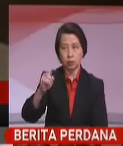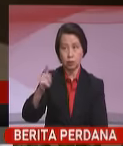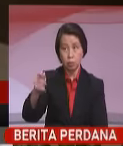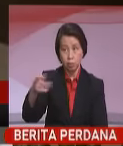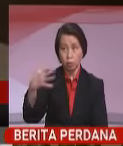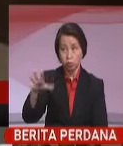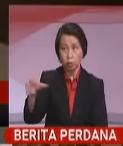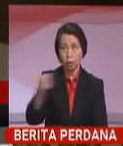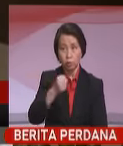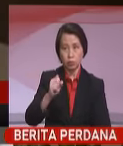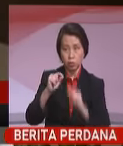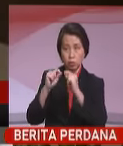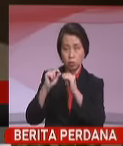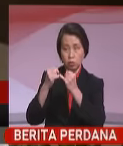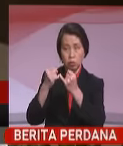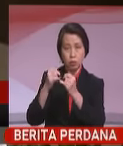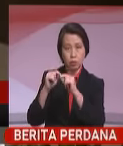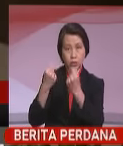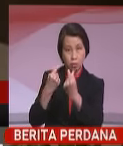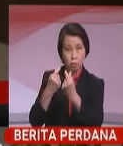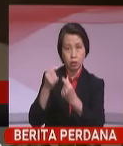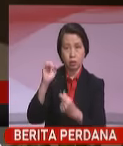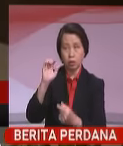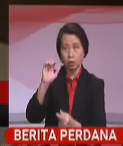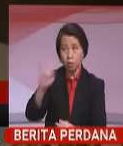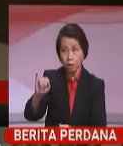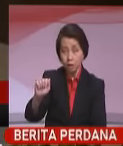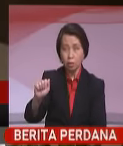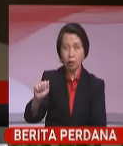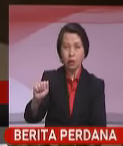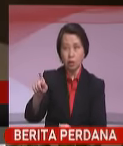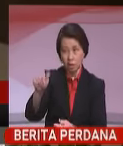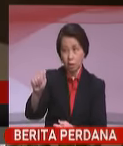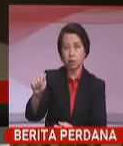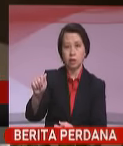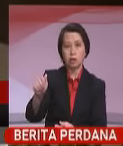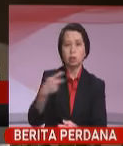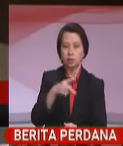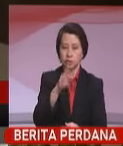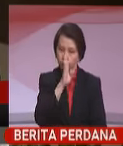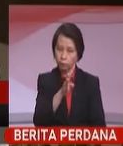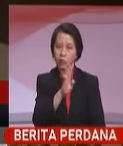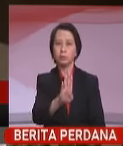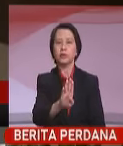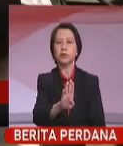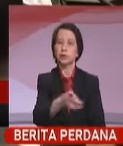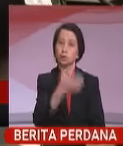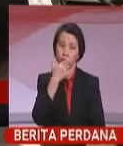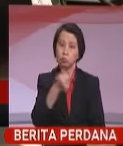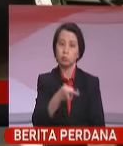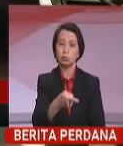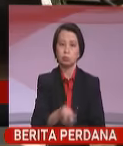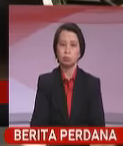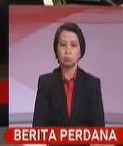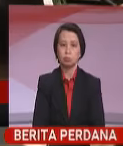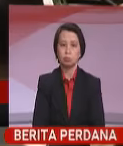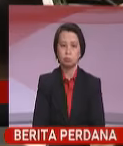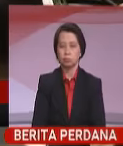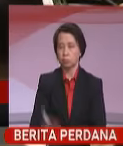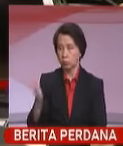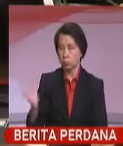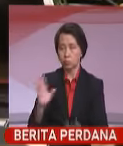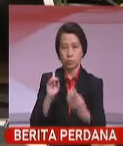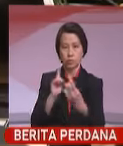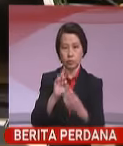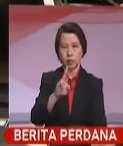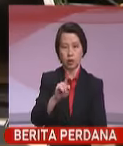yang telah diambil itu grade A, kita fokus pada grade B. InsyaAllah kita akan bina player-player ni. Beliau yang ditemui